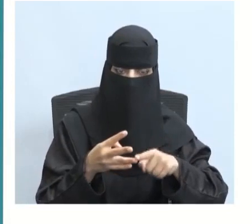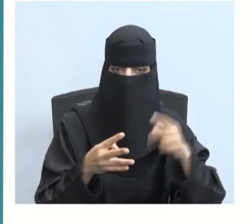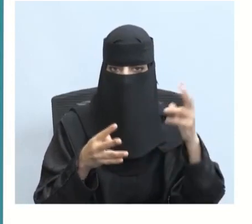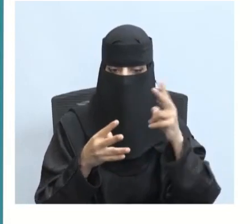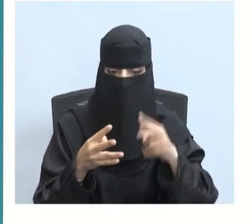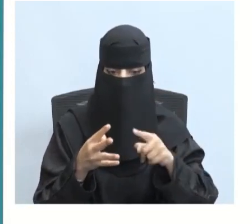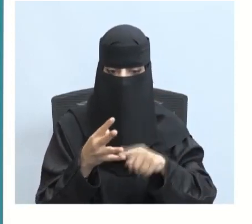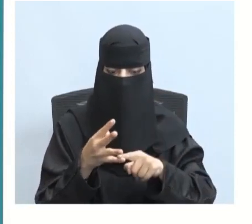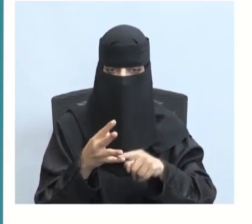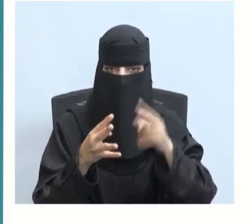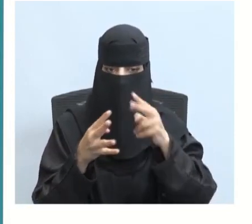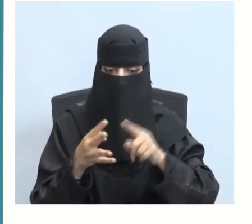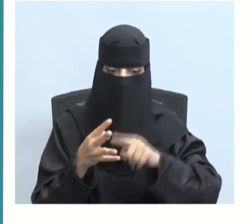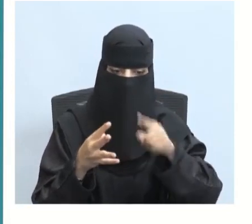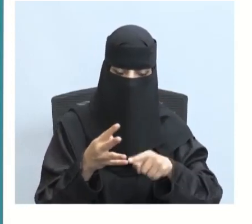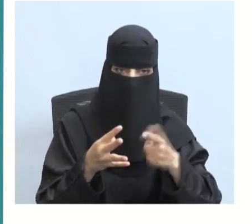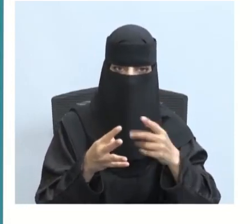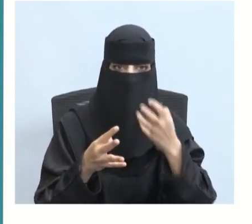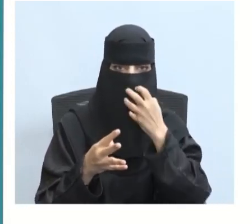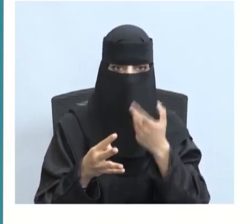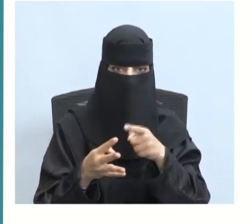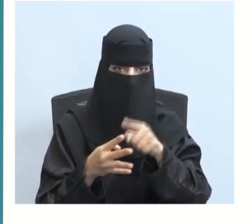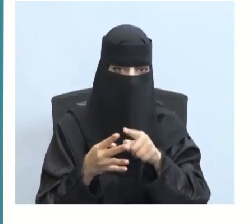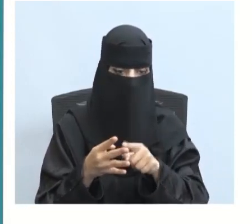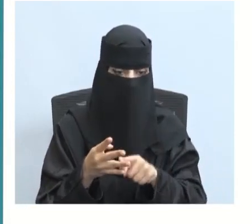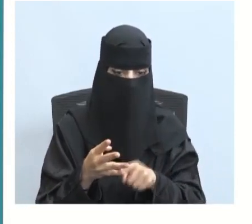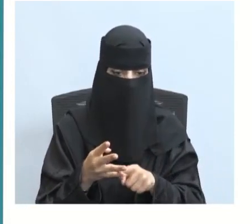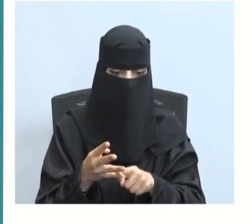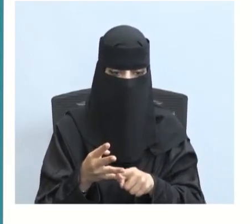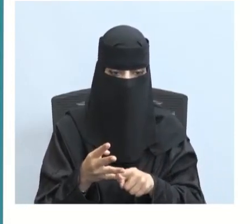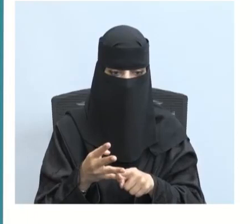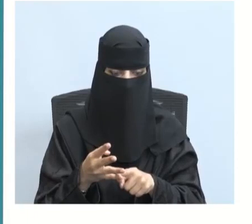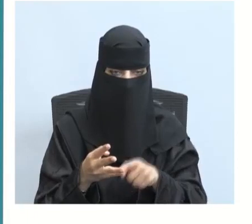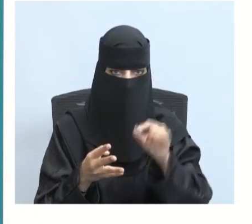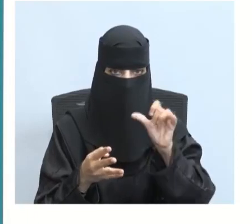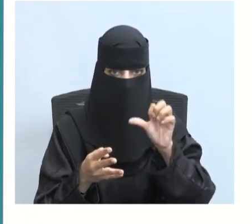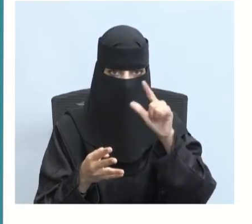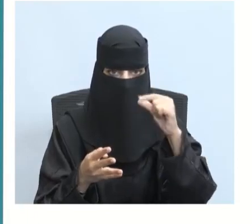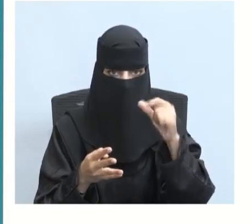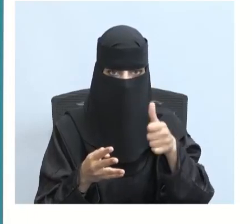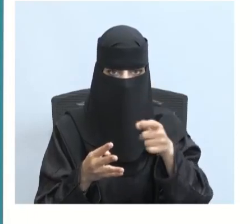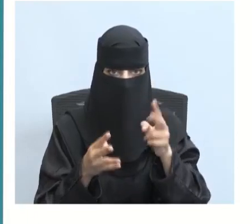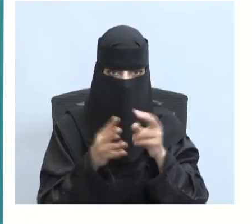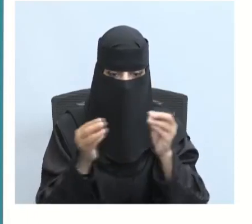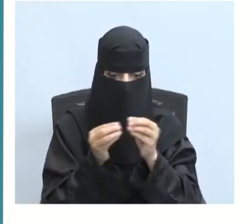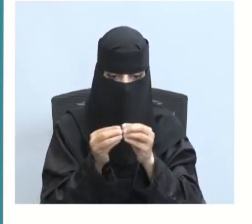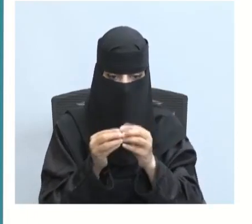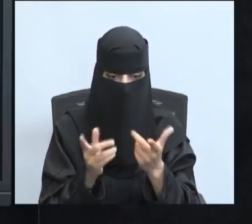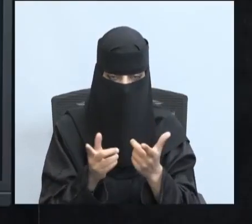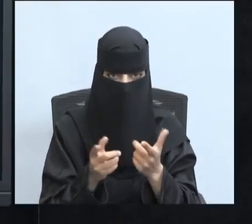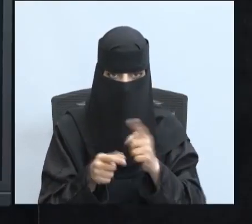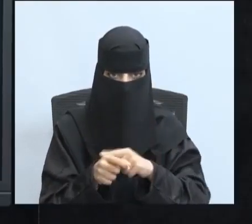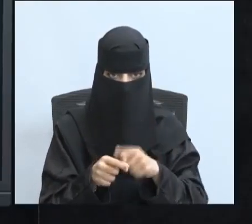كهربائيه كهربائيه الى حراريه مولد وليس توربين ممتاز